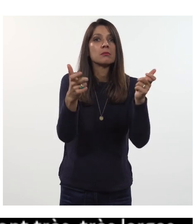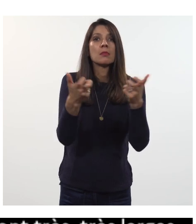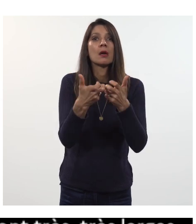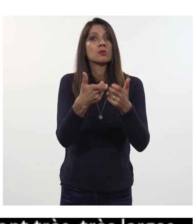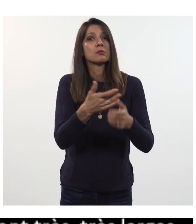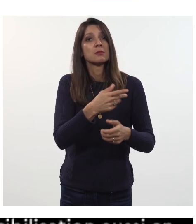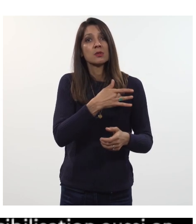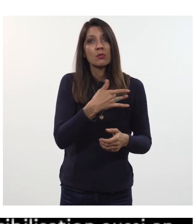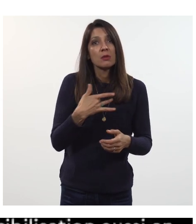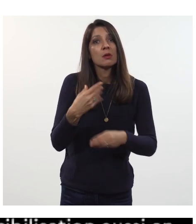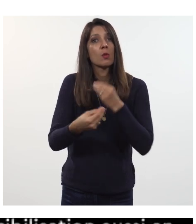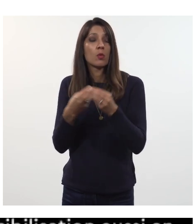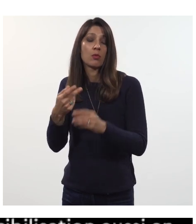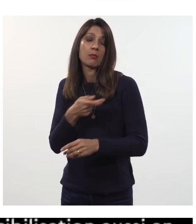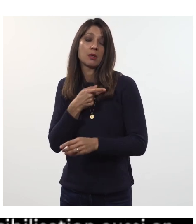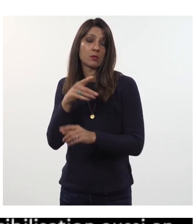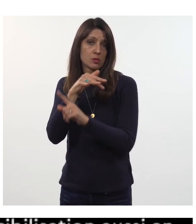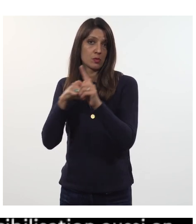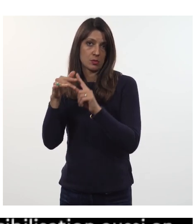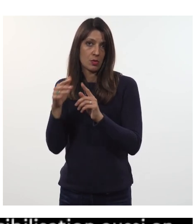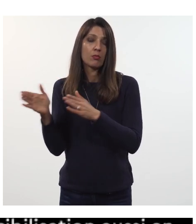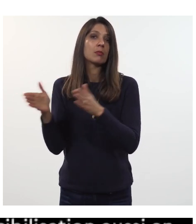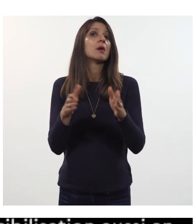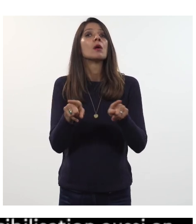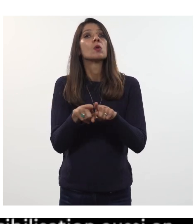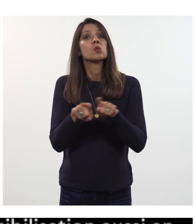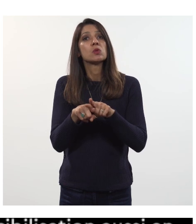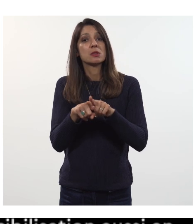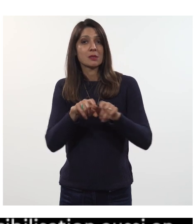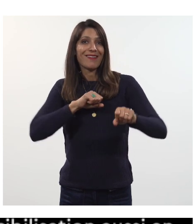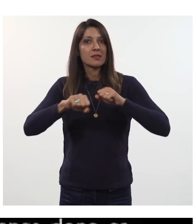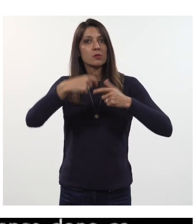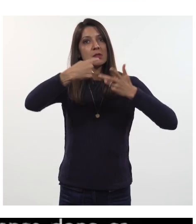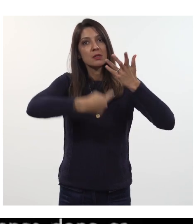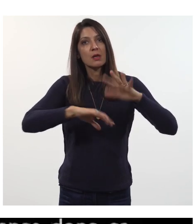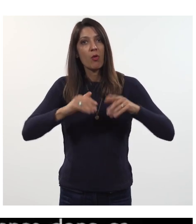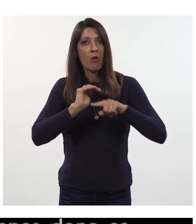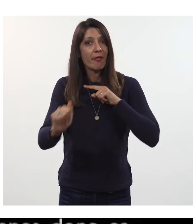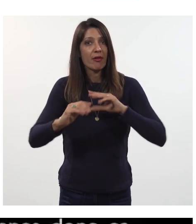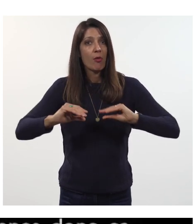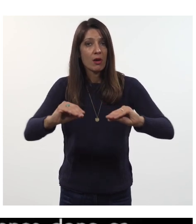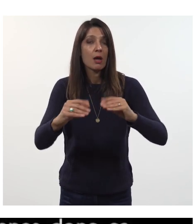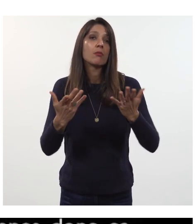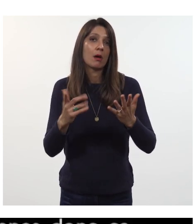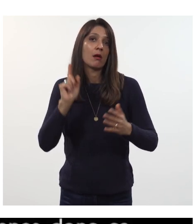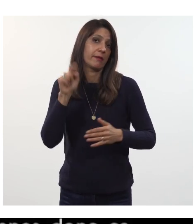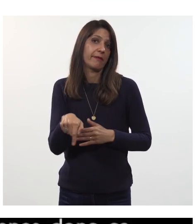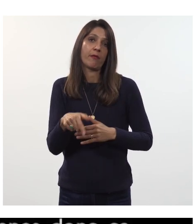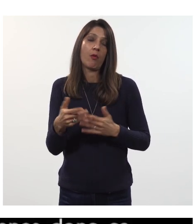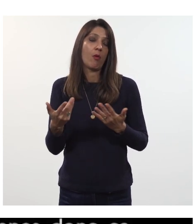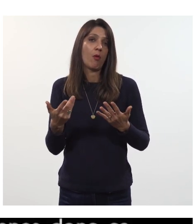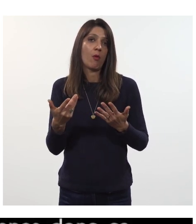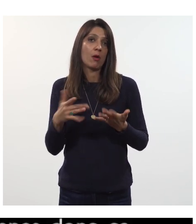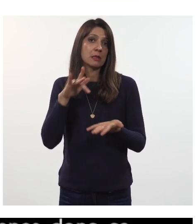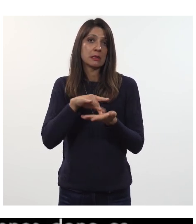santé ou les établissements médico-sociaux. Et pour réaliser toutes ces actions, le plus simple, c'est d'aller directement sur